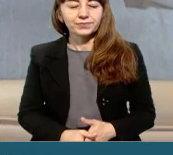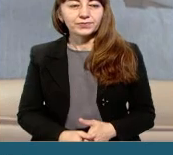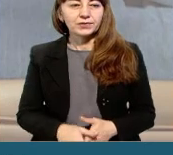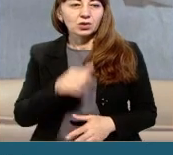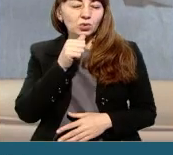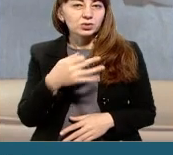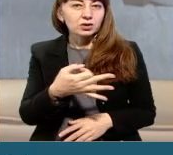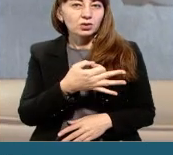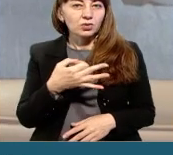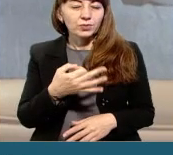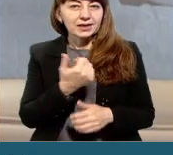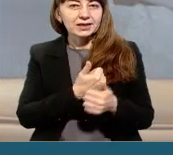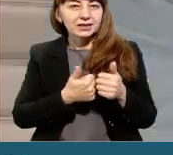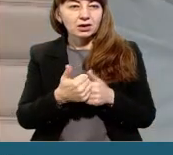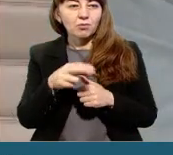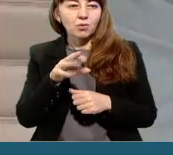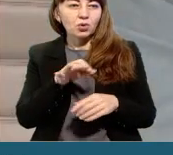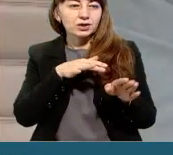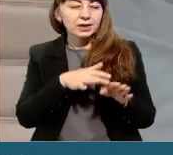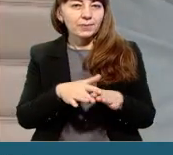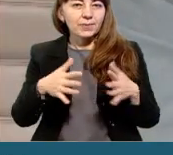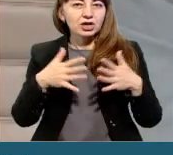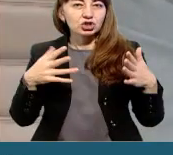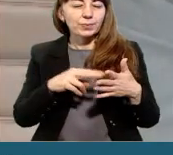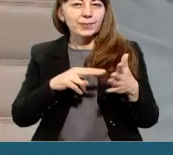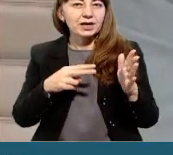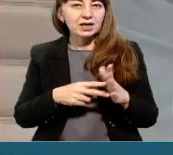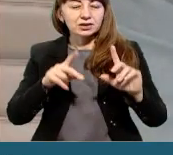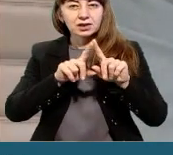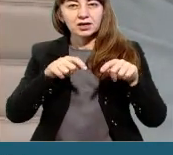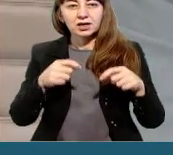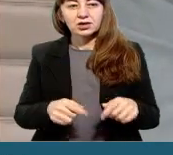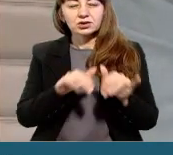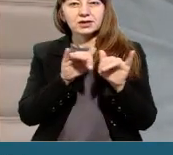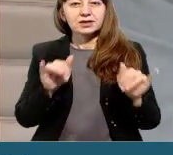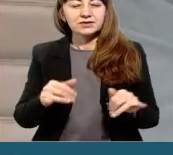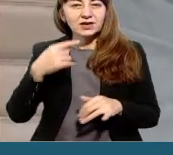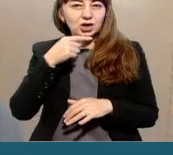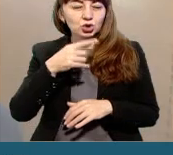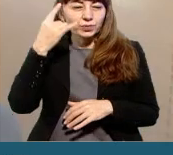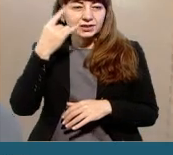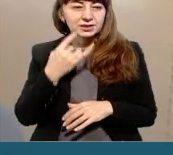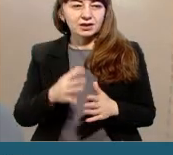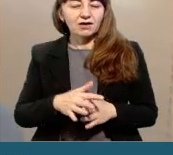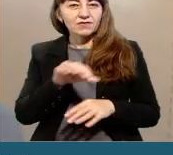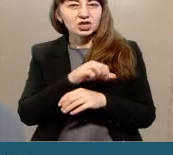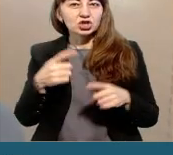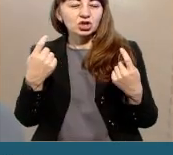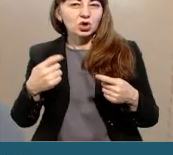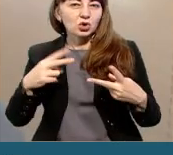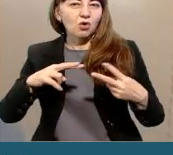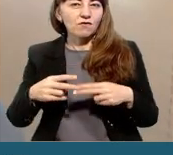Қостанай облысы ел экономикасына серпін беретін ауқымды жобаларды жүзеге асыру бойынша көш басында. Өткен жылы сыртқы сауда